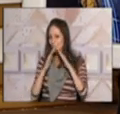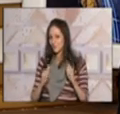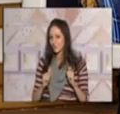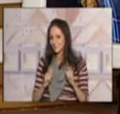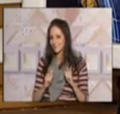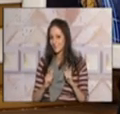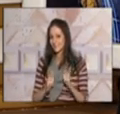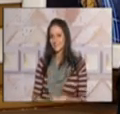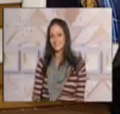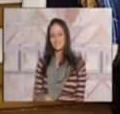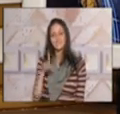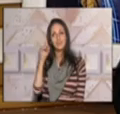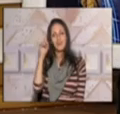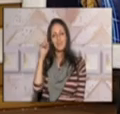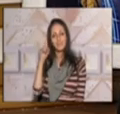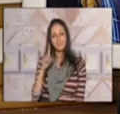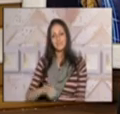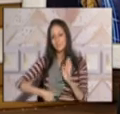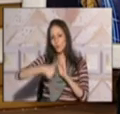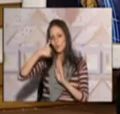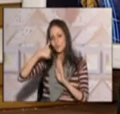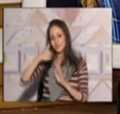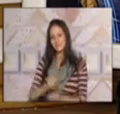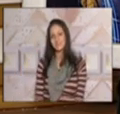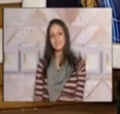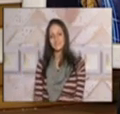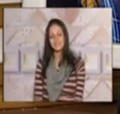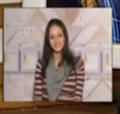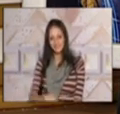والله الموفق والمستعان. وزي ما بختم وبقول ما